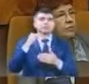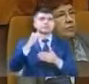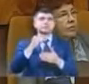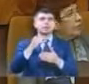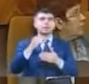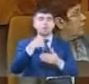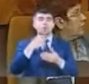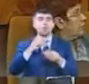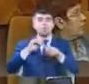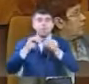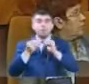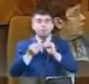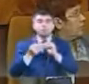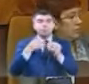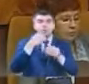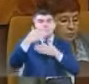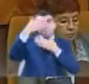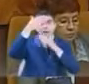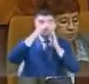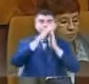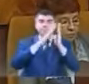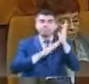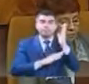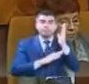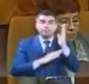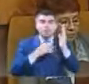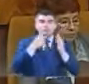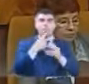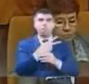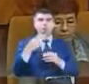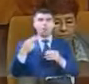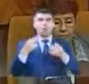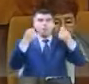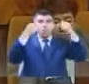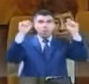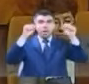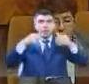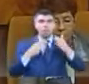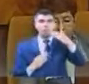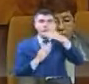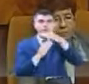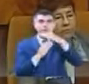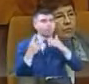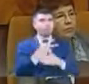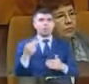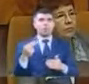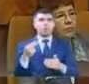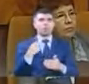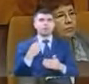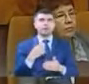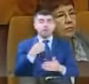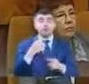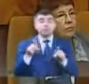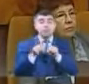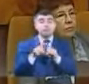ما وما يمكنش اننا هذا النهار نقولوا ان الناس ما يحتجوش فهذا الشيء السيد الوزير كونوا على يقين انه